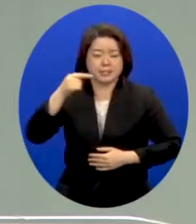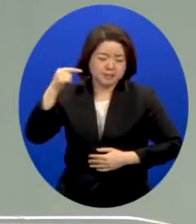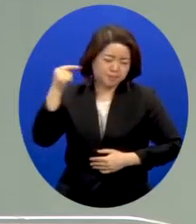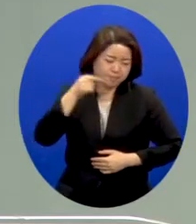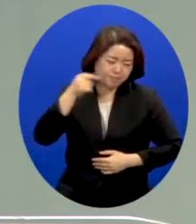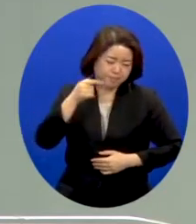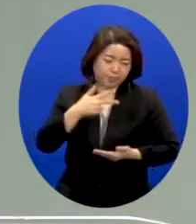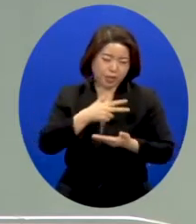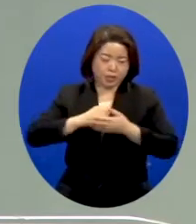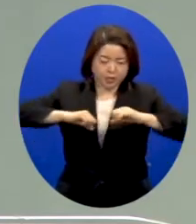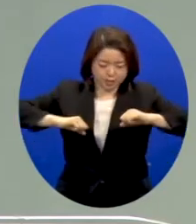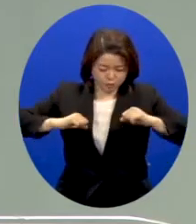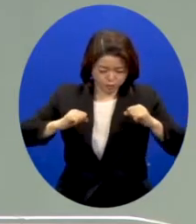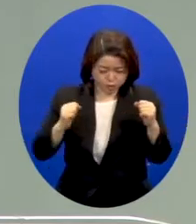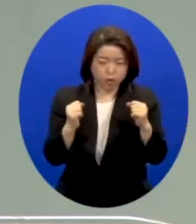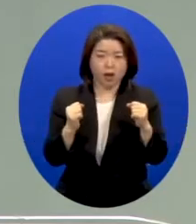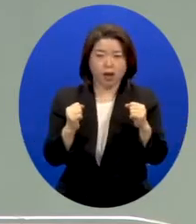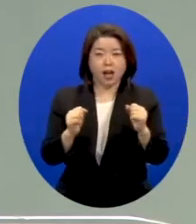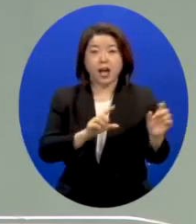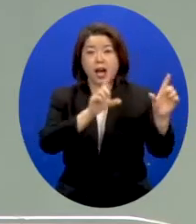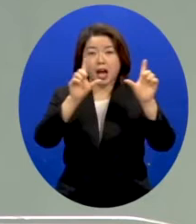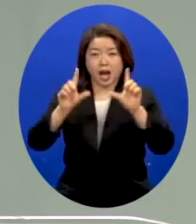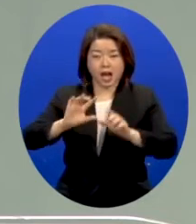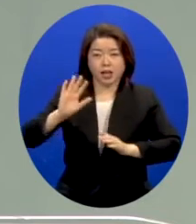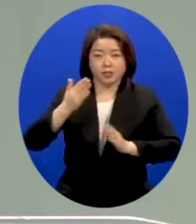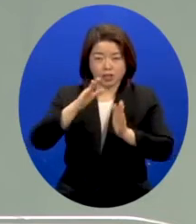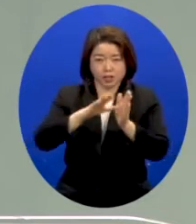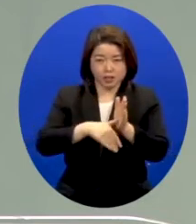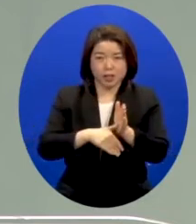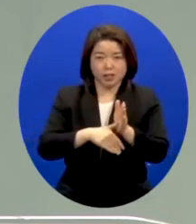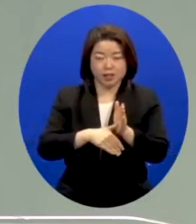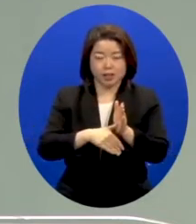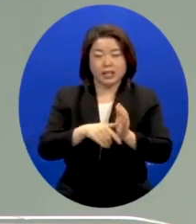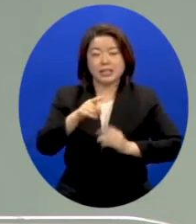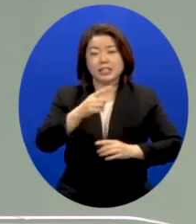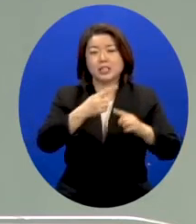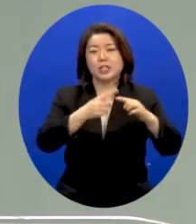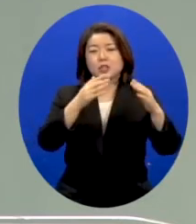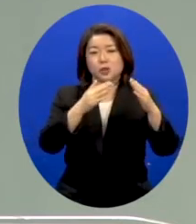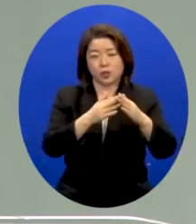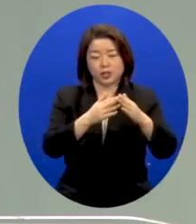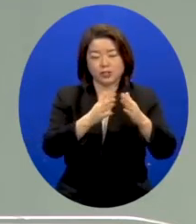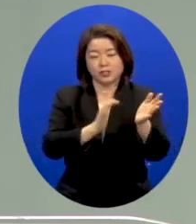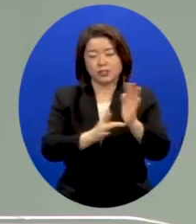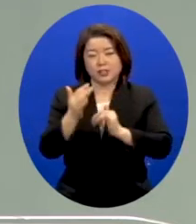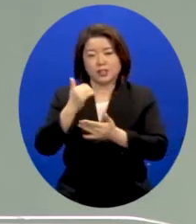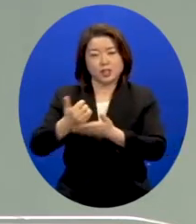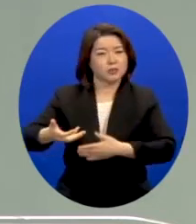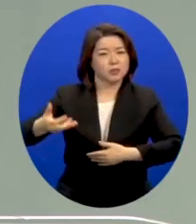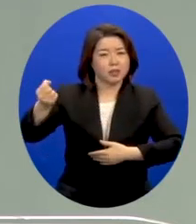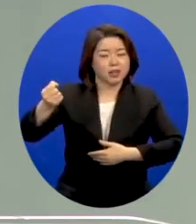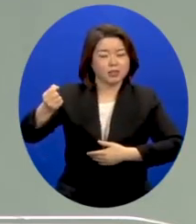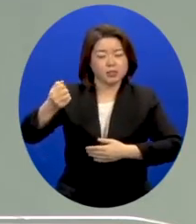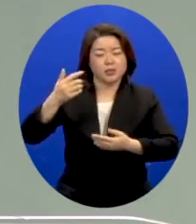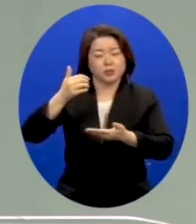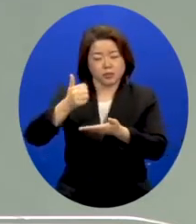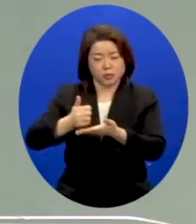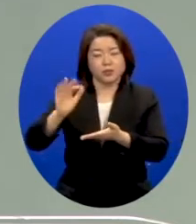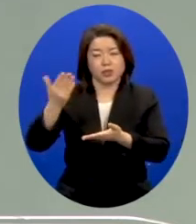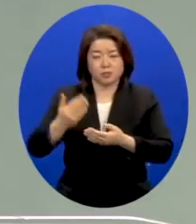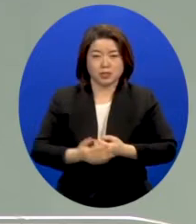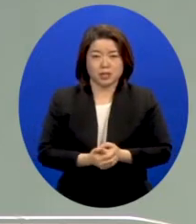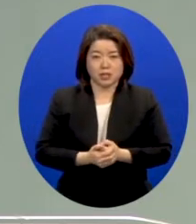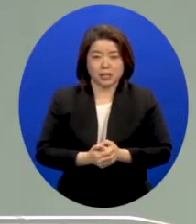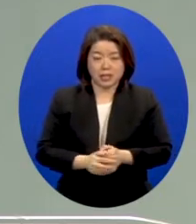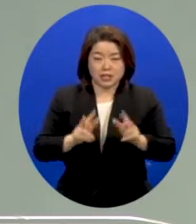주님께 순종하는 삶을 살아가게 될 때 비로소 이 교회가 예수님의 교회가 되는 거죠 아직까지